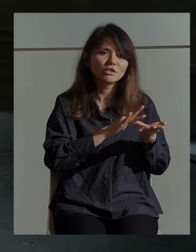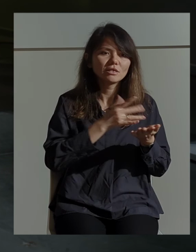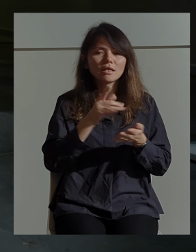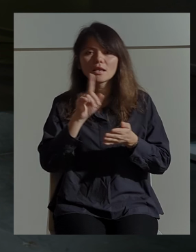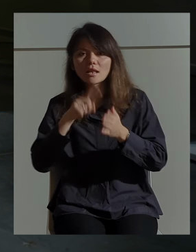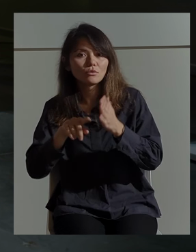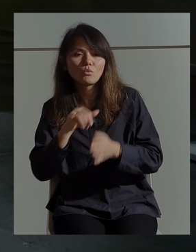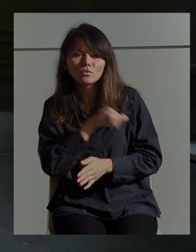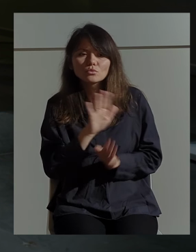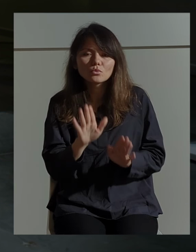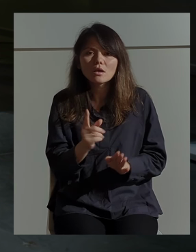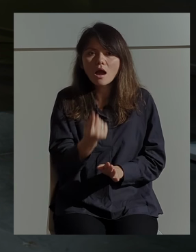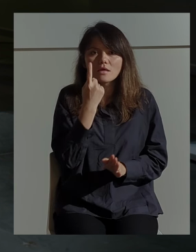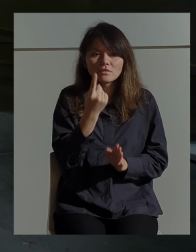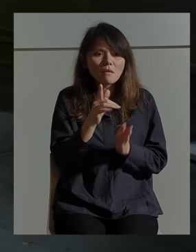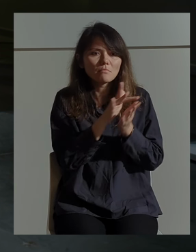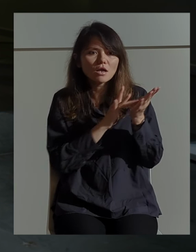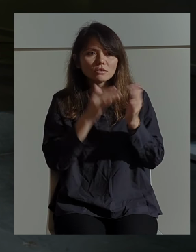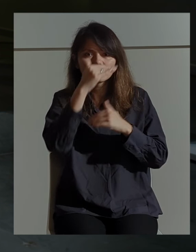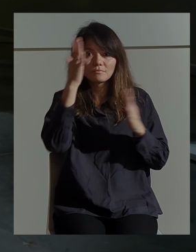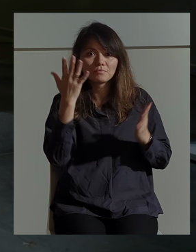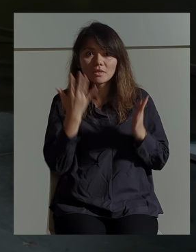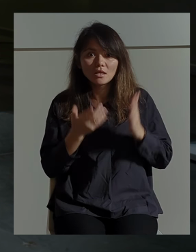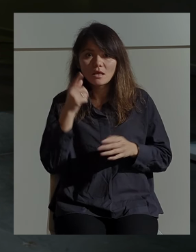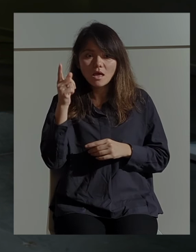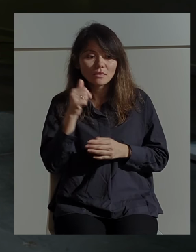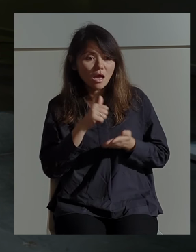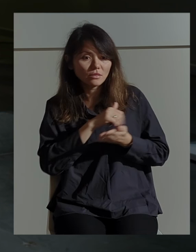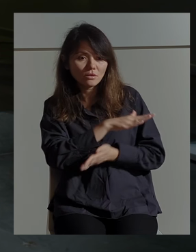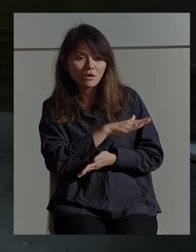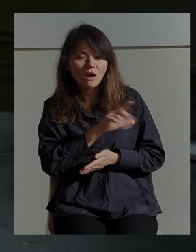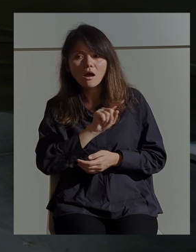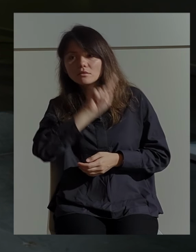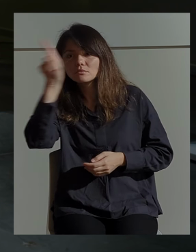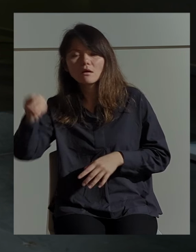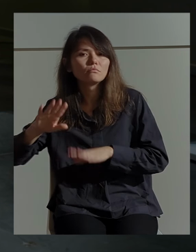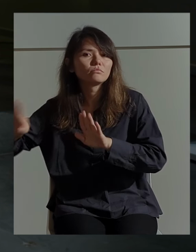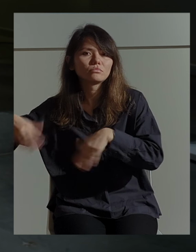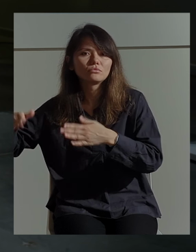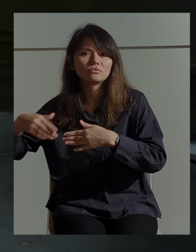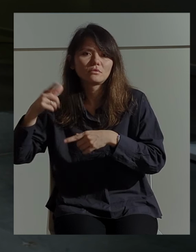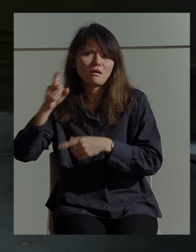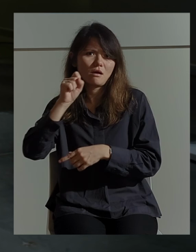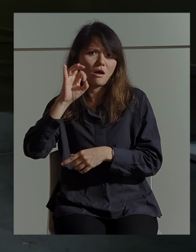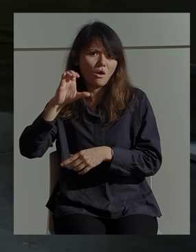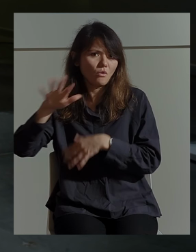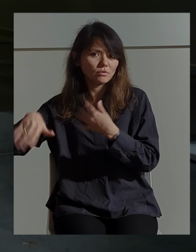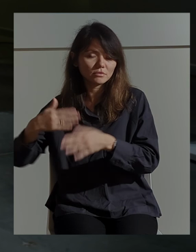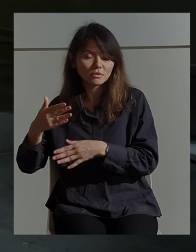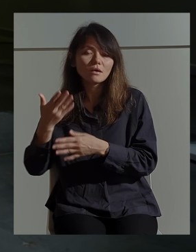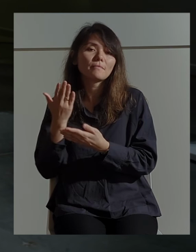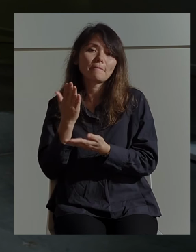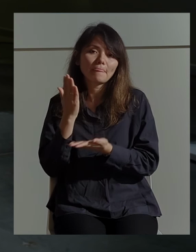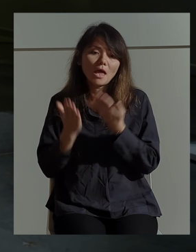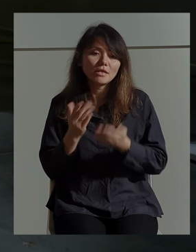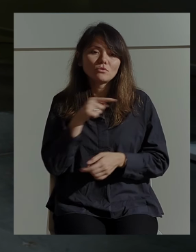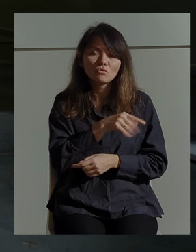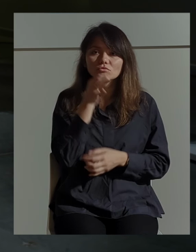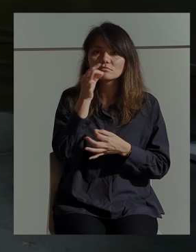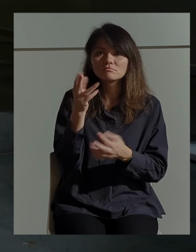них только вот одна магическая картина если они от неё откажутся по ту сторону ничего нет там хаос А если он соответственно